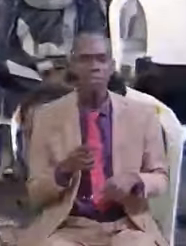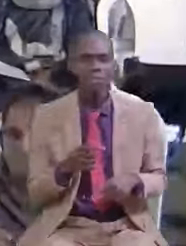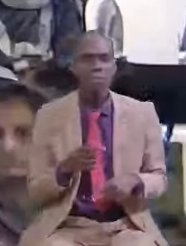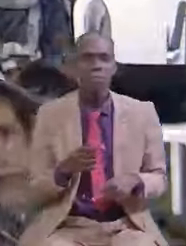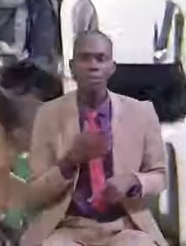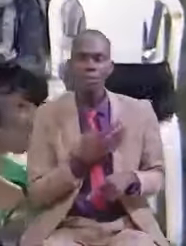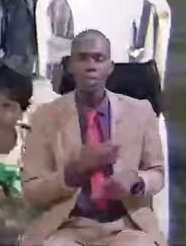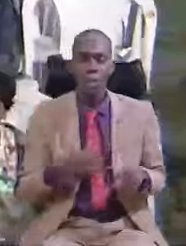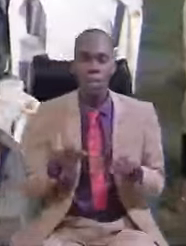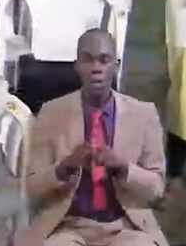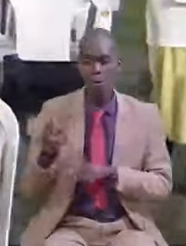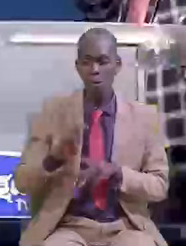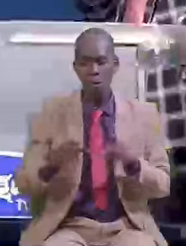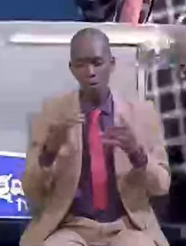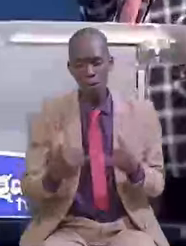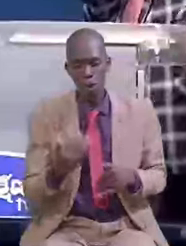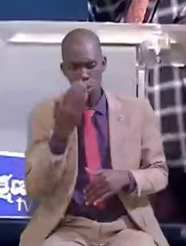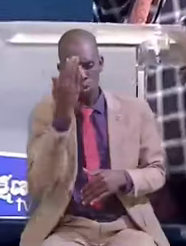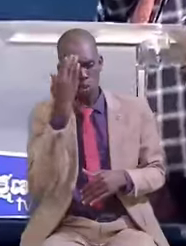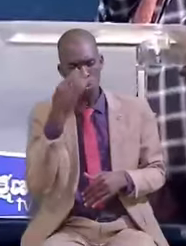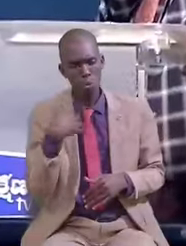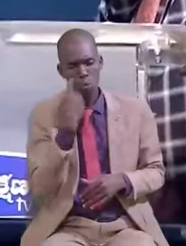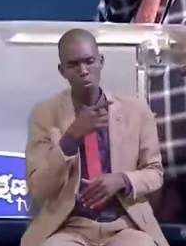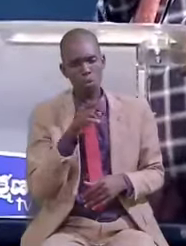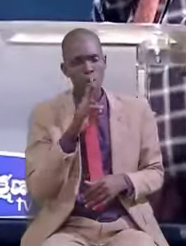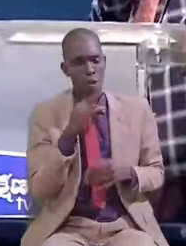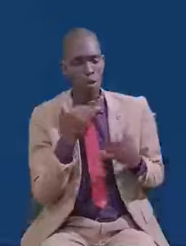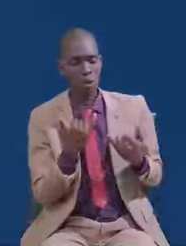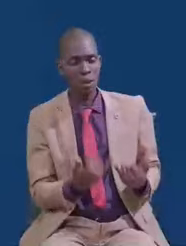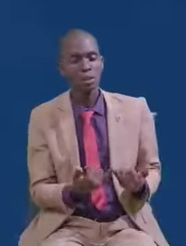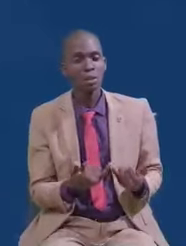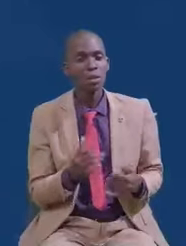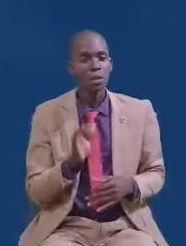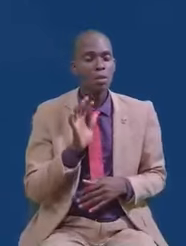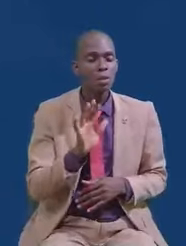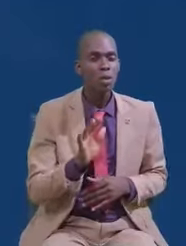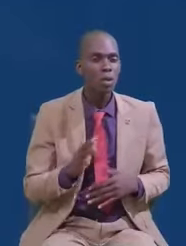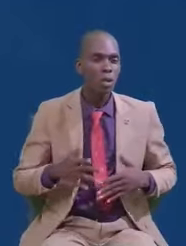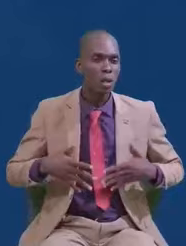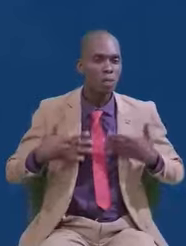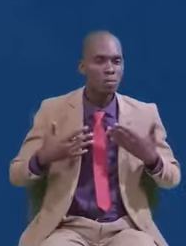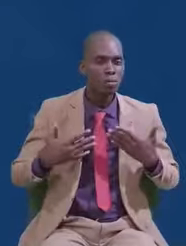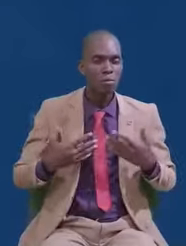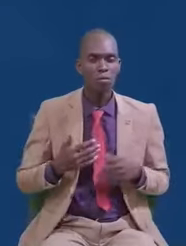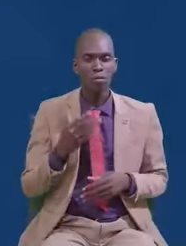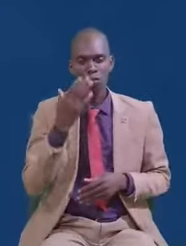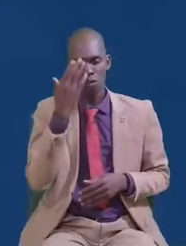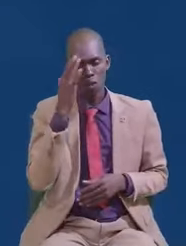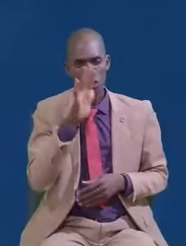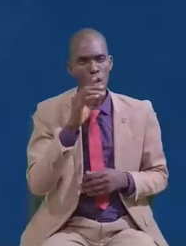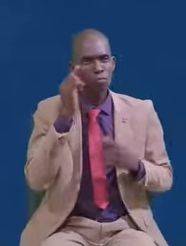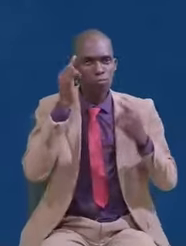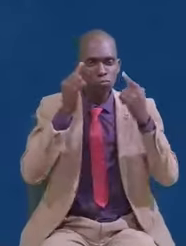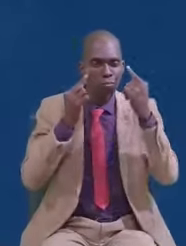Et comme ils ont reconnu qui tu es, tes mensonges, tes pensées, tes